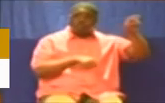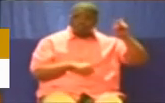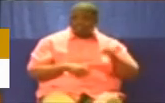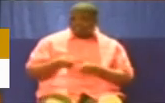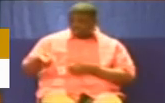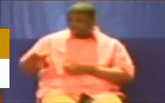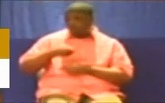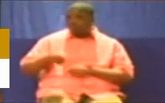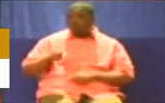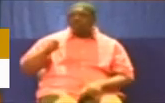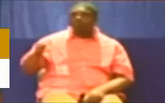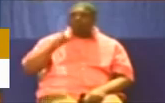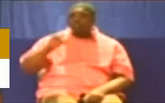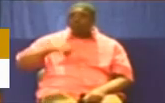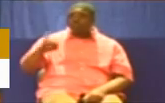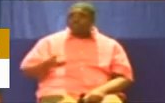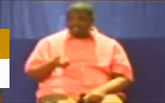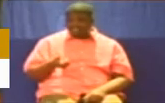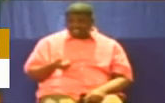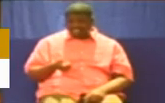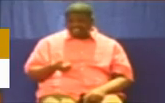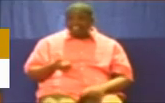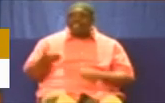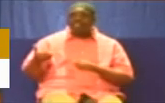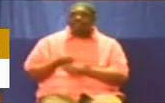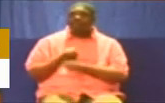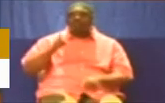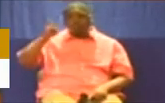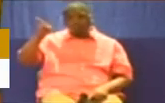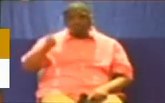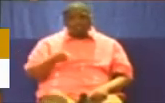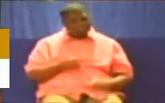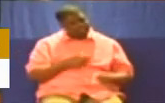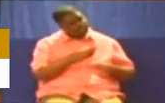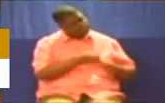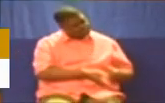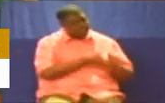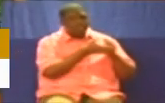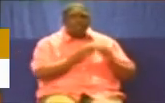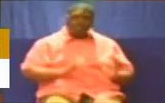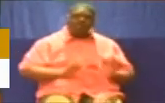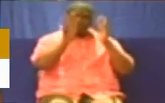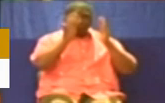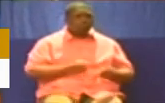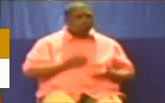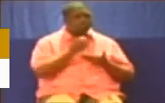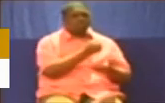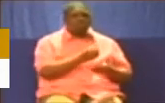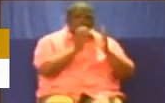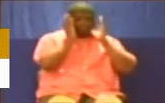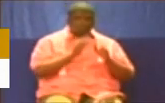kodi ambayo kila mwezi inamfuata kule mkoani kule, inaendeshia maisha. Ni moja ya uwekezaji ambao waheshimiwa wabunge